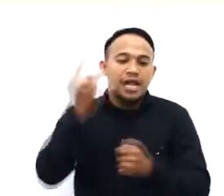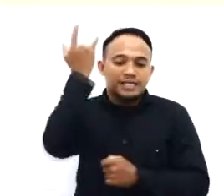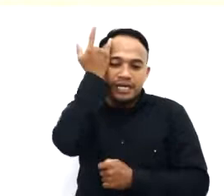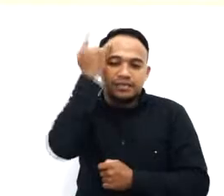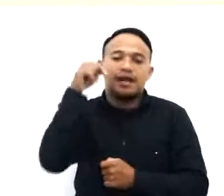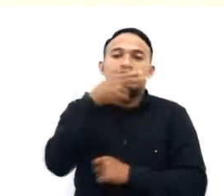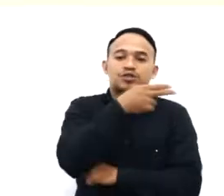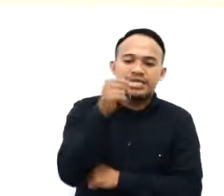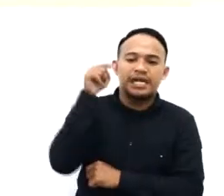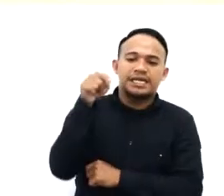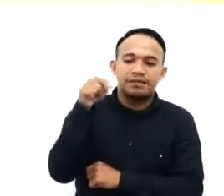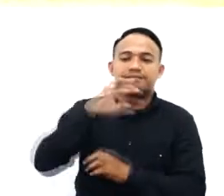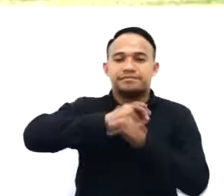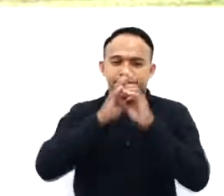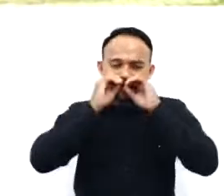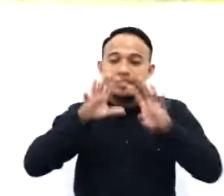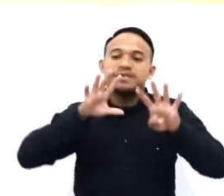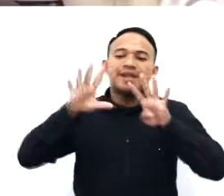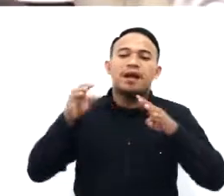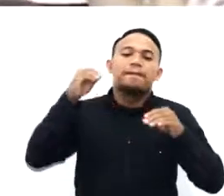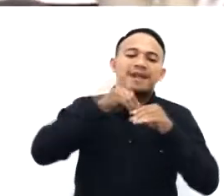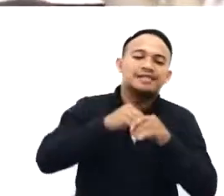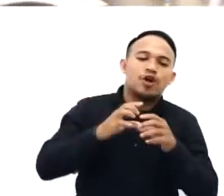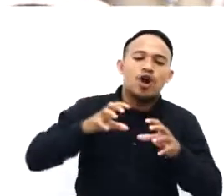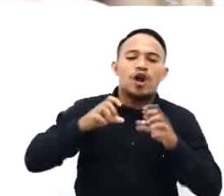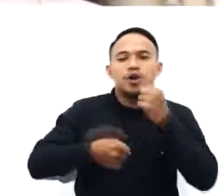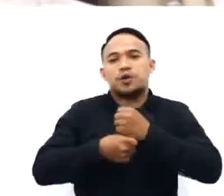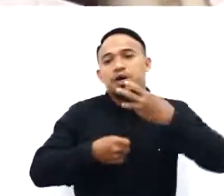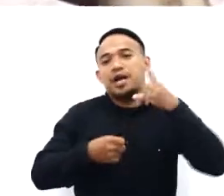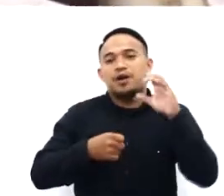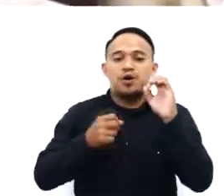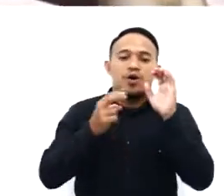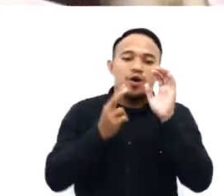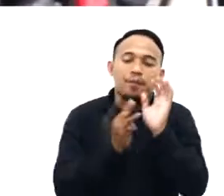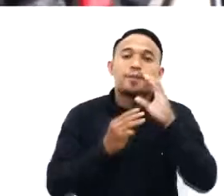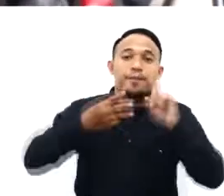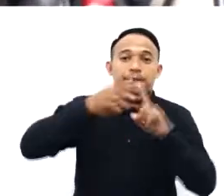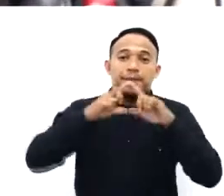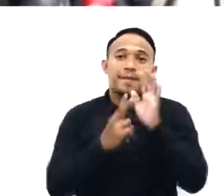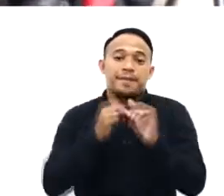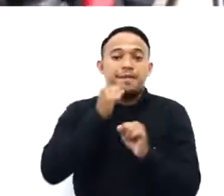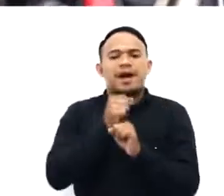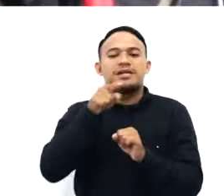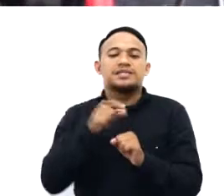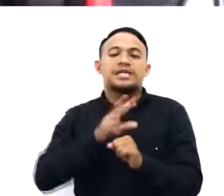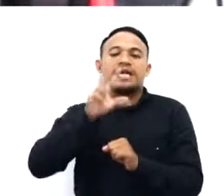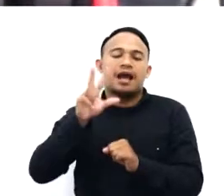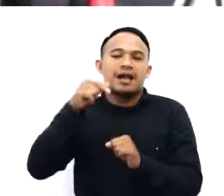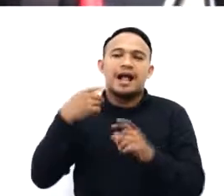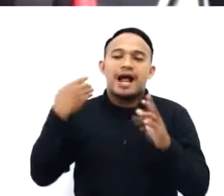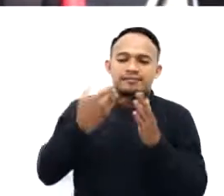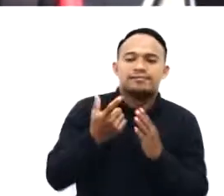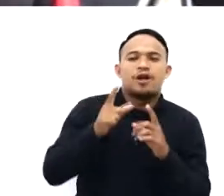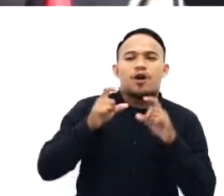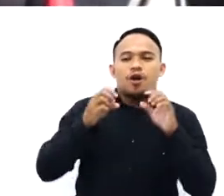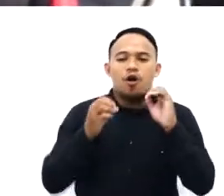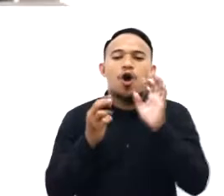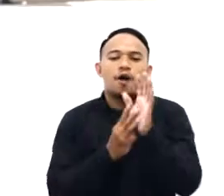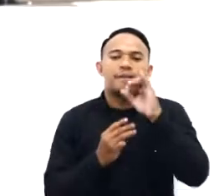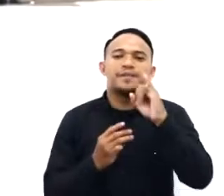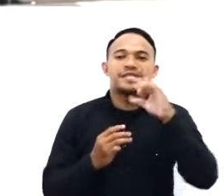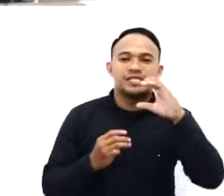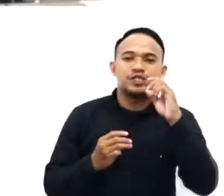Mengingat saat ini di Indonesia pandemi COVID-19 memasuki gelombang ketiga dengan varian Omikron.